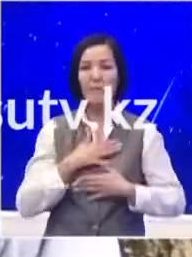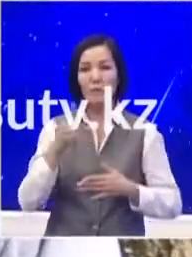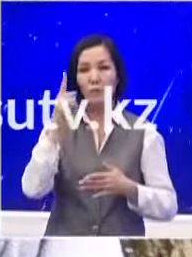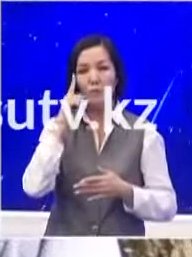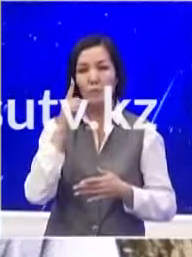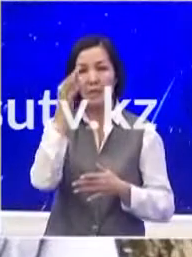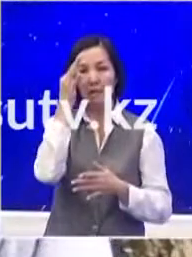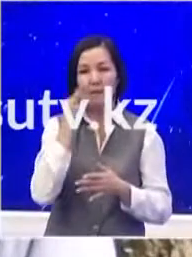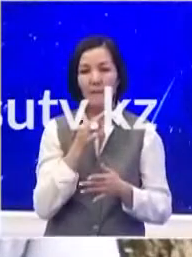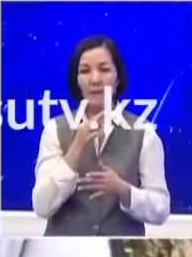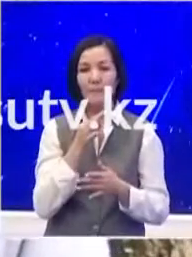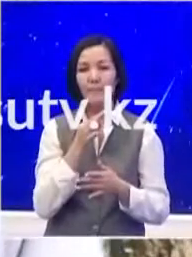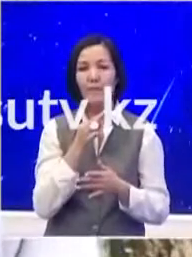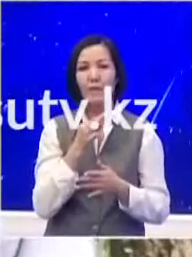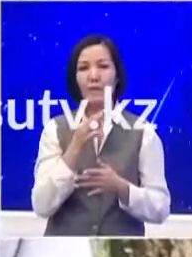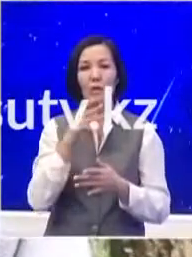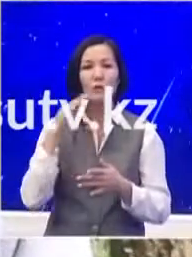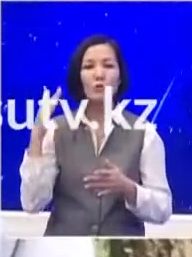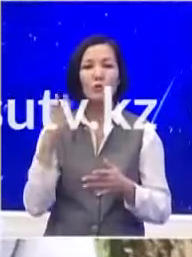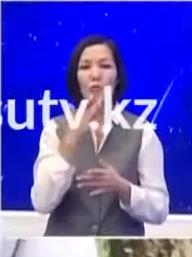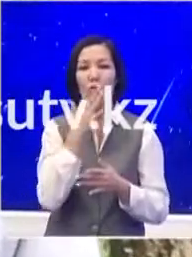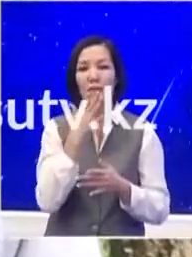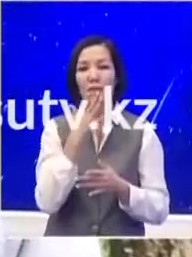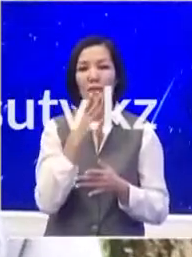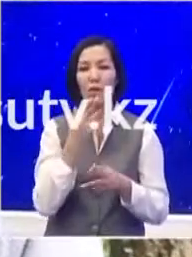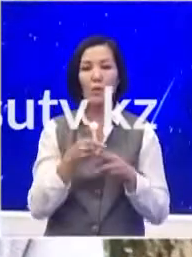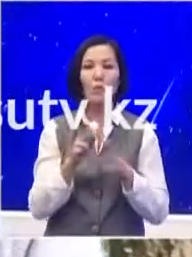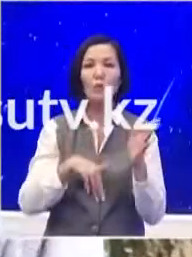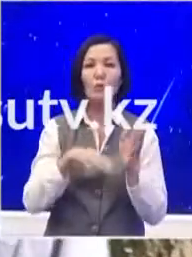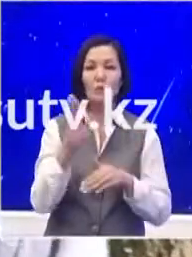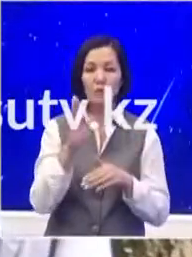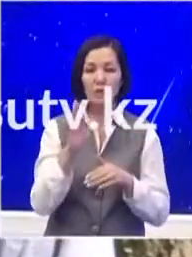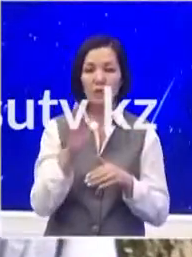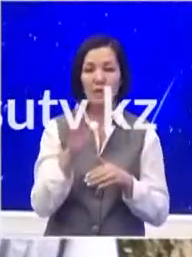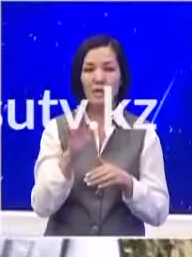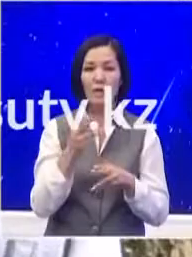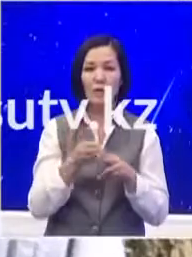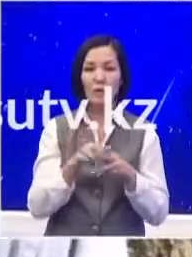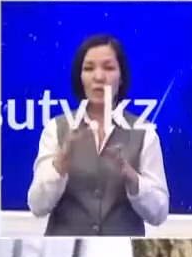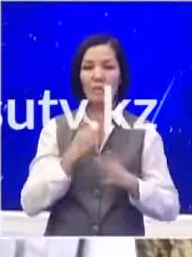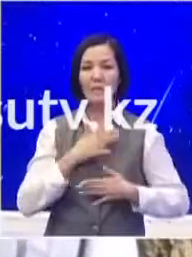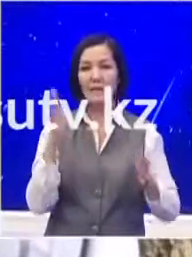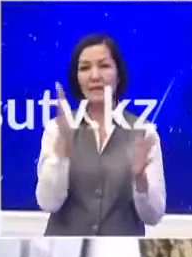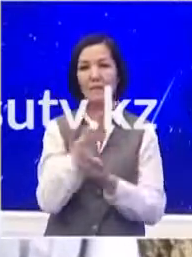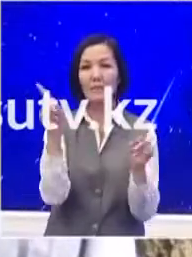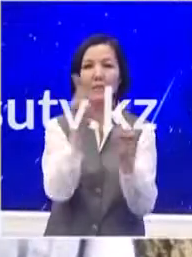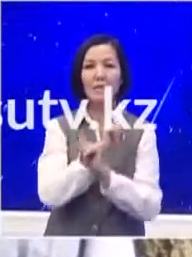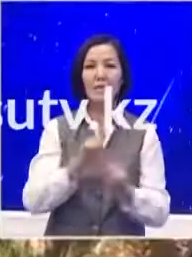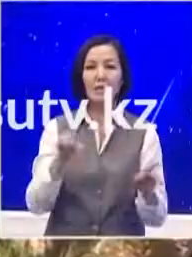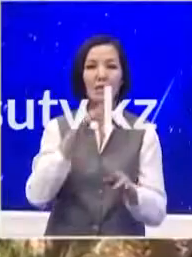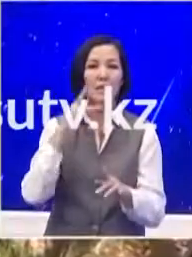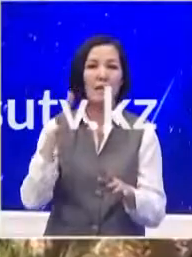сорттар дәмі, тұрақтылығы, түсі бойынша шетелдіктерге қарағанда әлде қайда жақсы, өйткені біздің климат ерекше дәммен түс